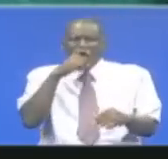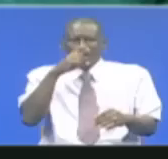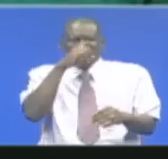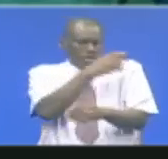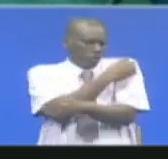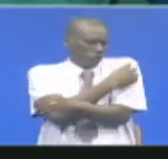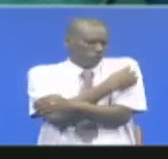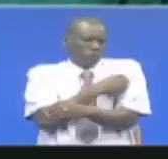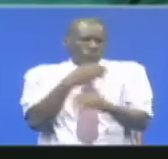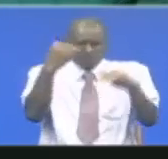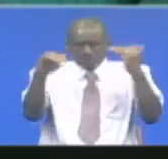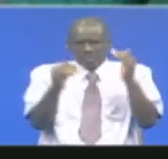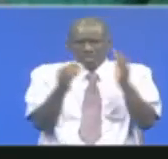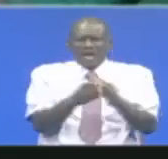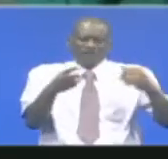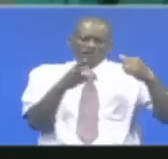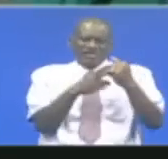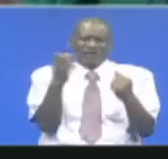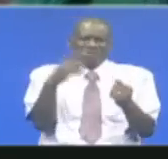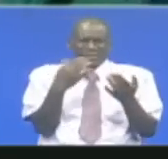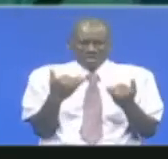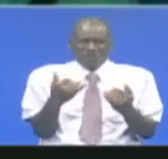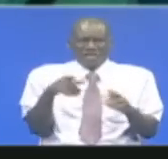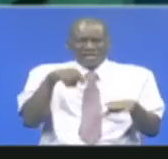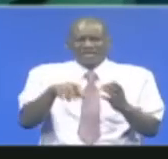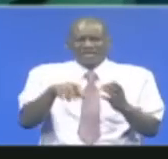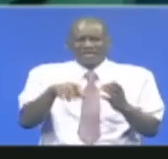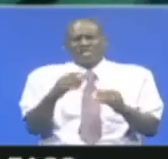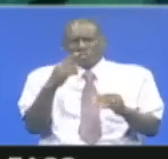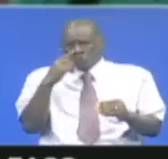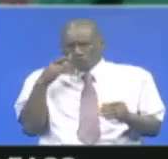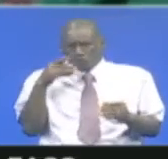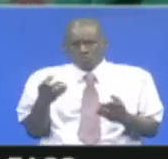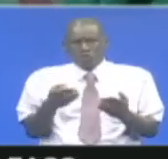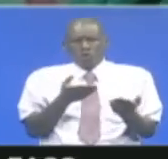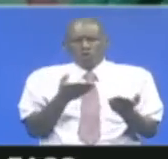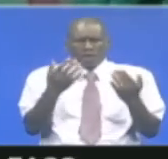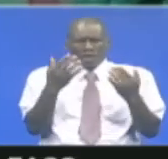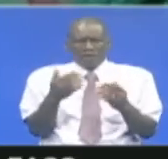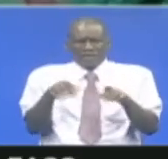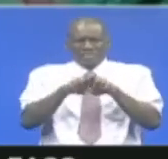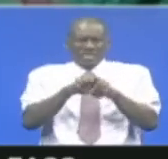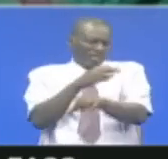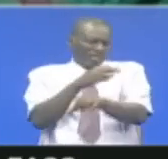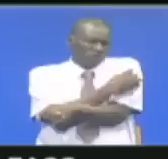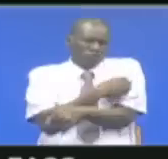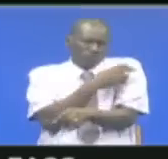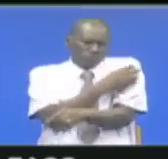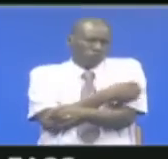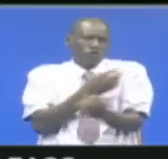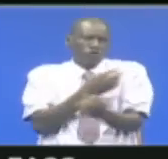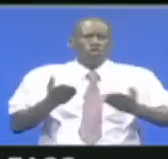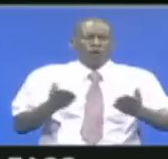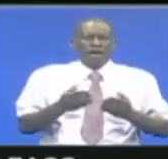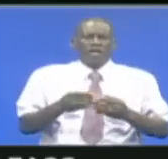Khan University na kwa miezi 7 yuko katika chumba chao cha kulala ambacho sasa kimekuwa kama chumba cha hospitali ambapo